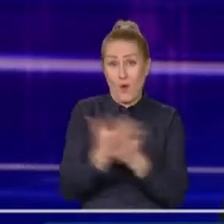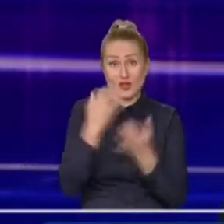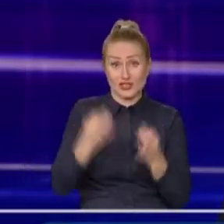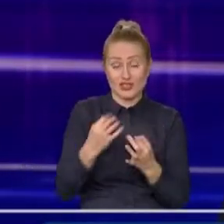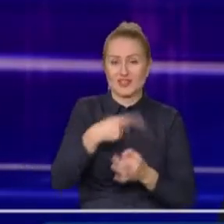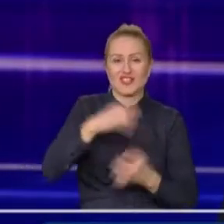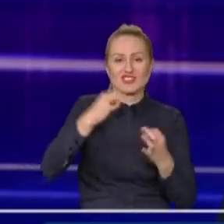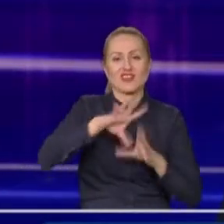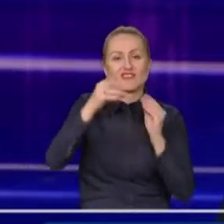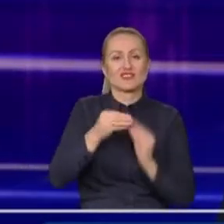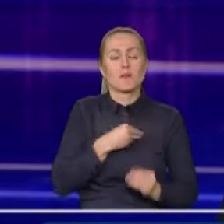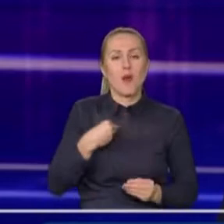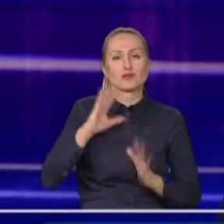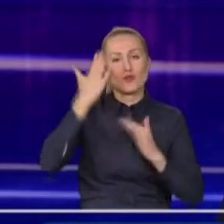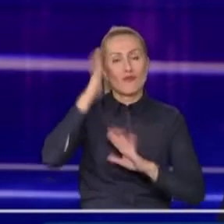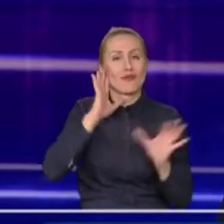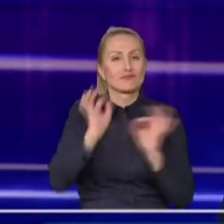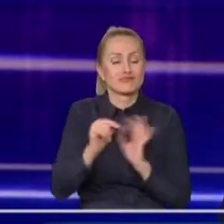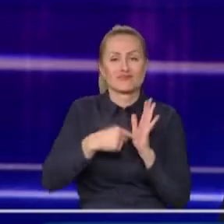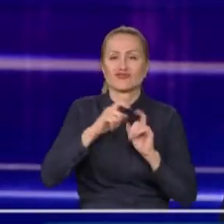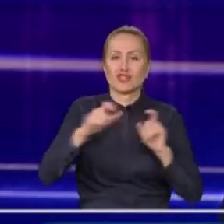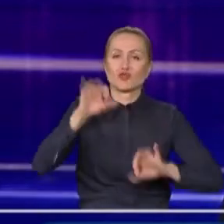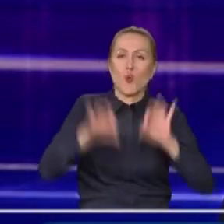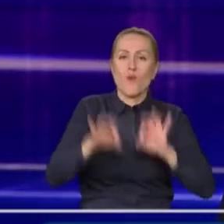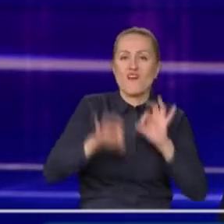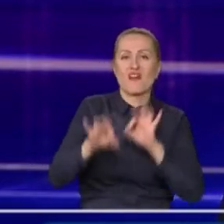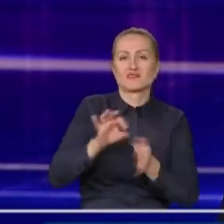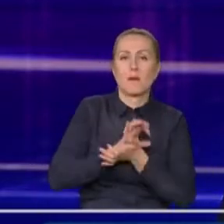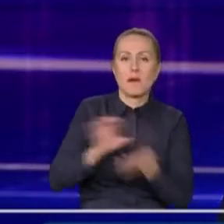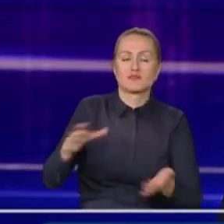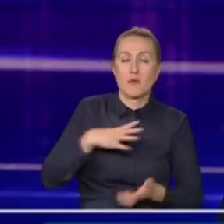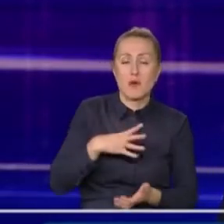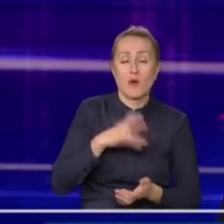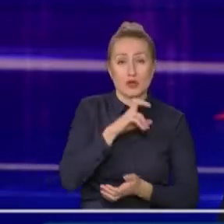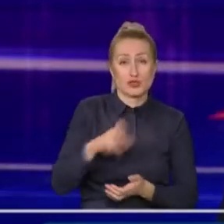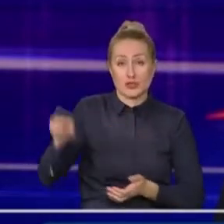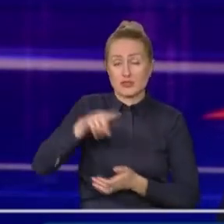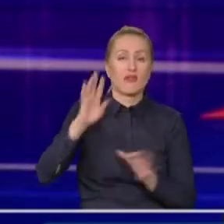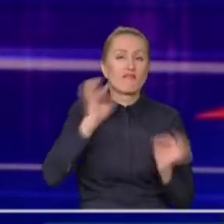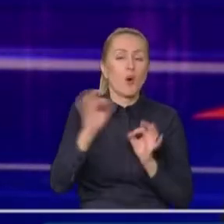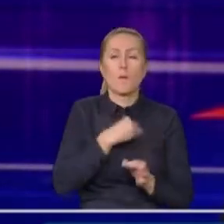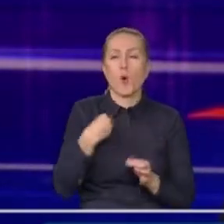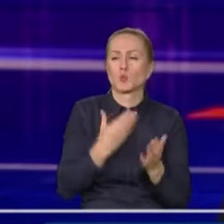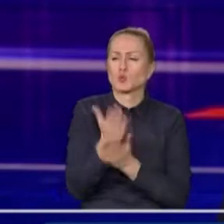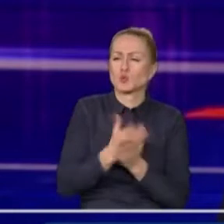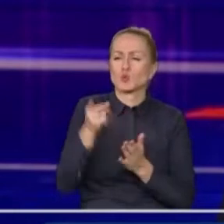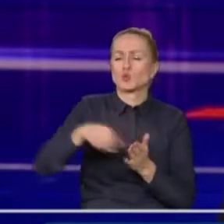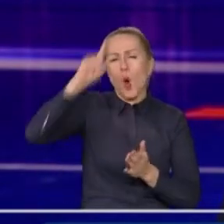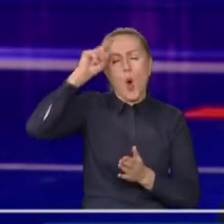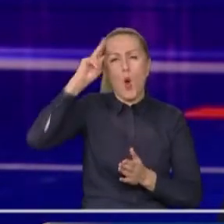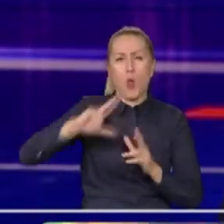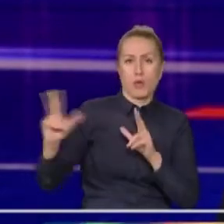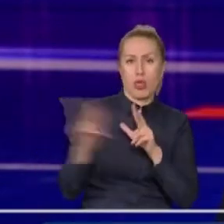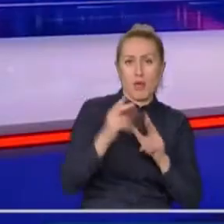się wszyscy Polacy podczas konferencji prasowej. Czy te ustalenia polskich służb o tym, że osoby, które forsują